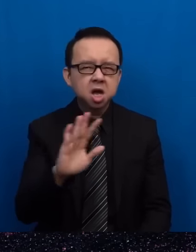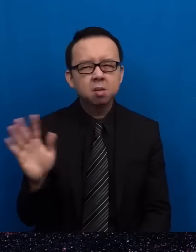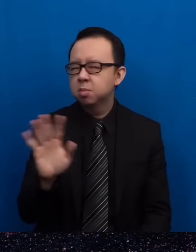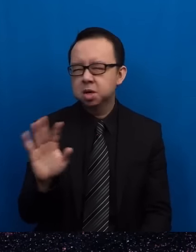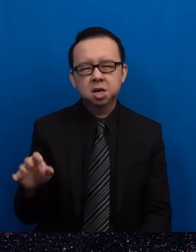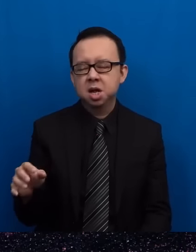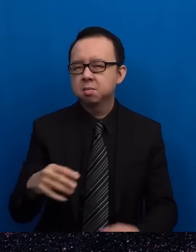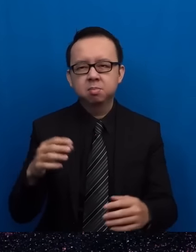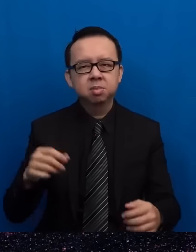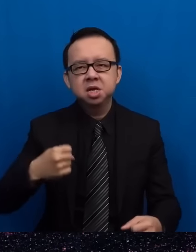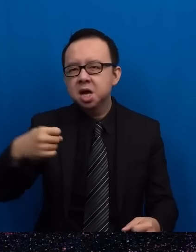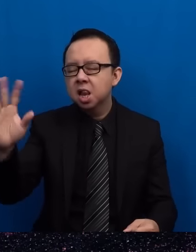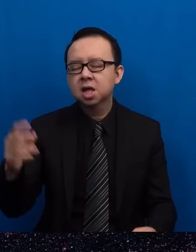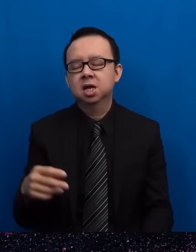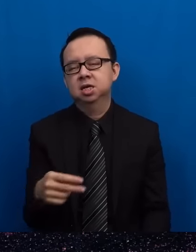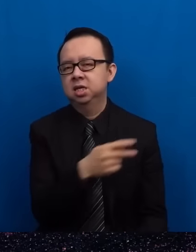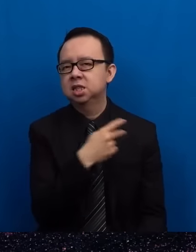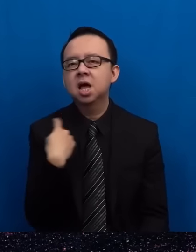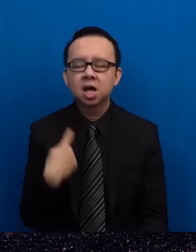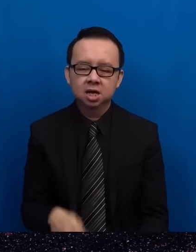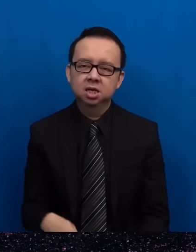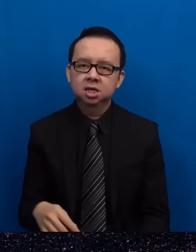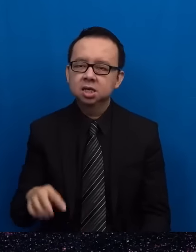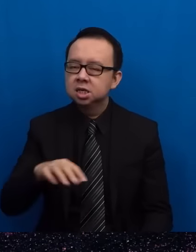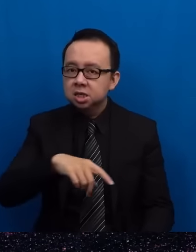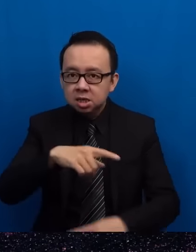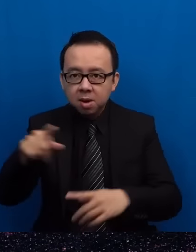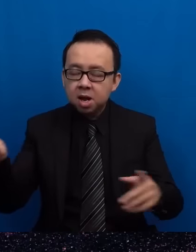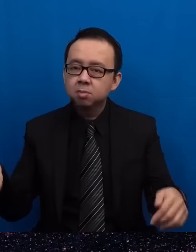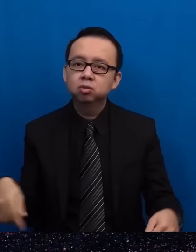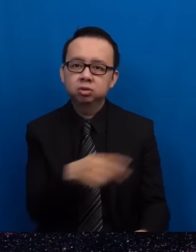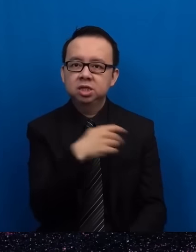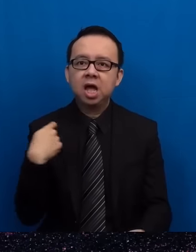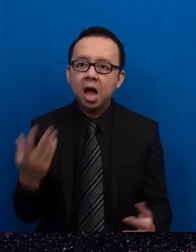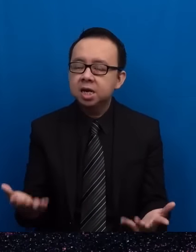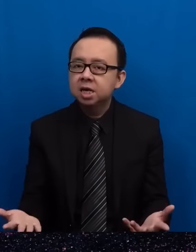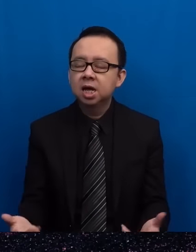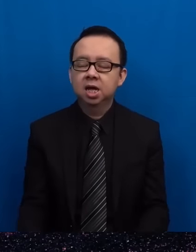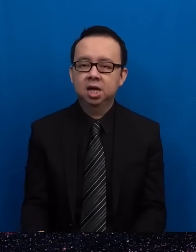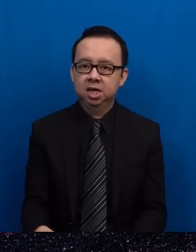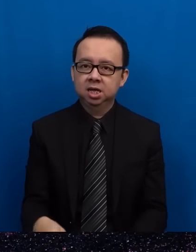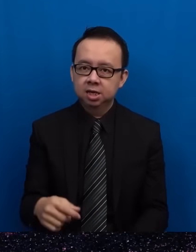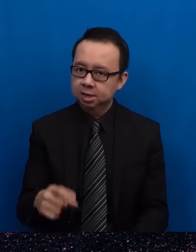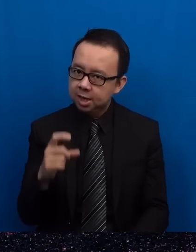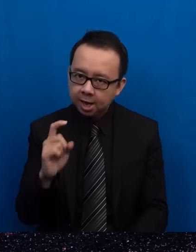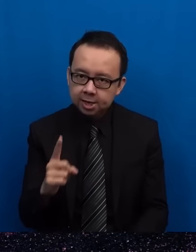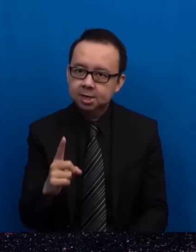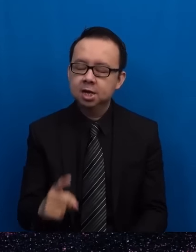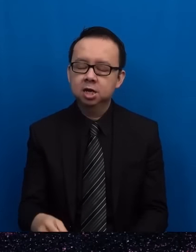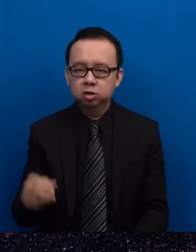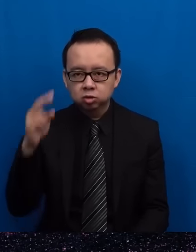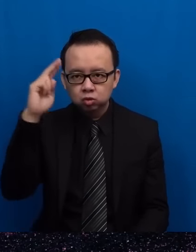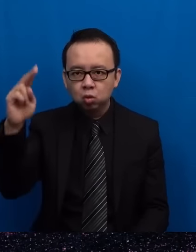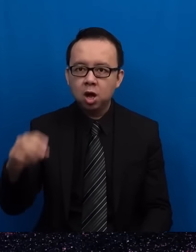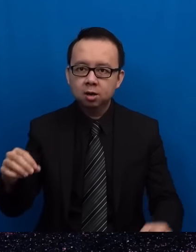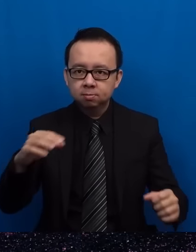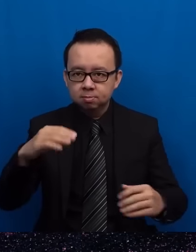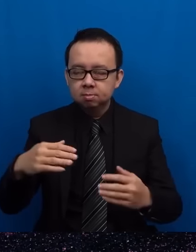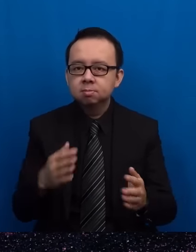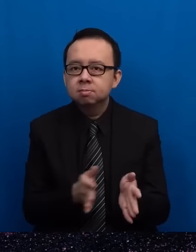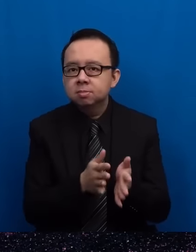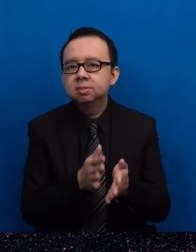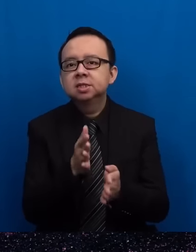pastikan hari ini dimanapun Anda berada, dimanapun Anda dapat menyaksikan live streaming pada hari ini, yakinlah Tuhan beserta dengan Anda